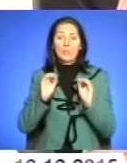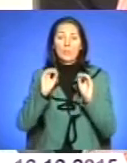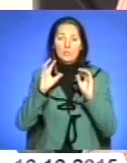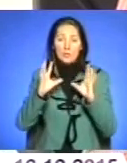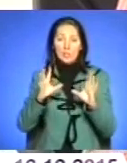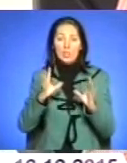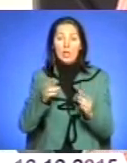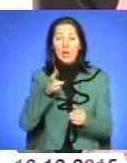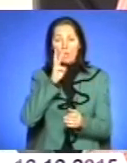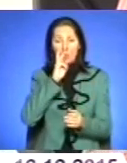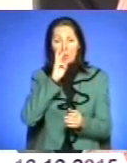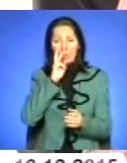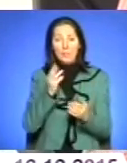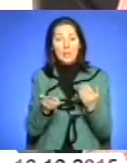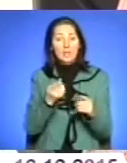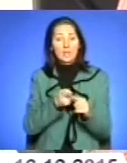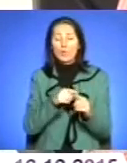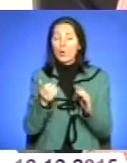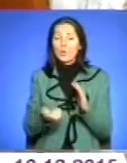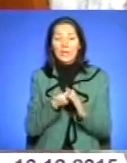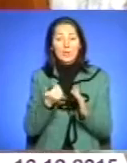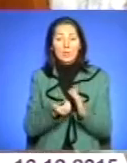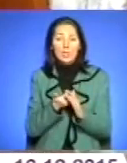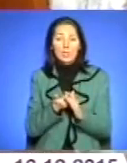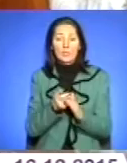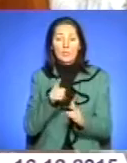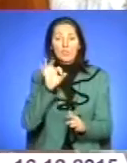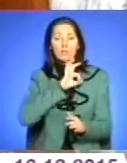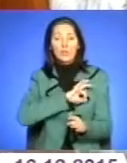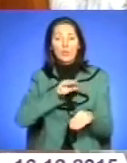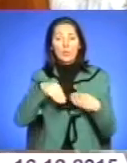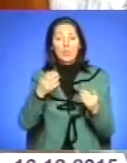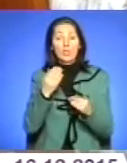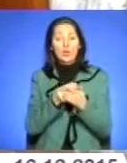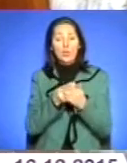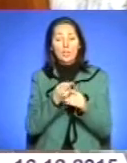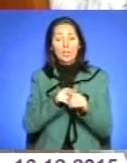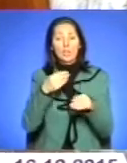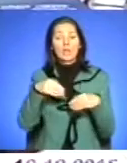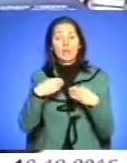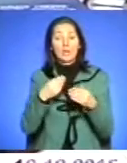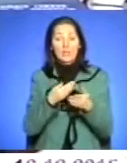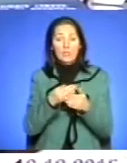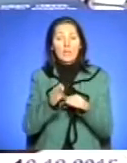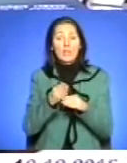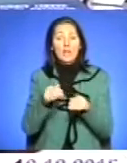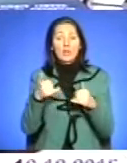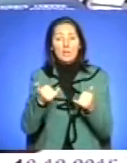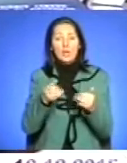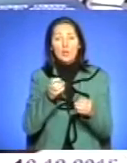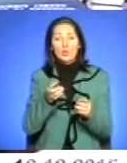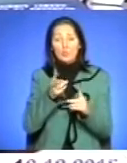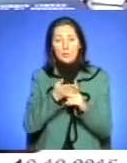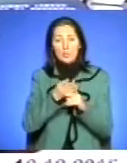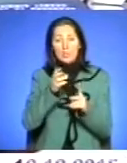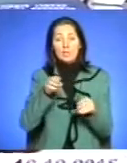збільшена оплата праці. Але цього недостатньо. Чи вигідно передати кошти, які виділяють на субсидії, на збільшення зарплат?